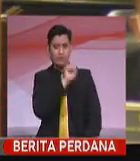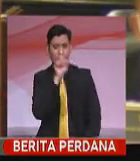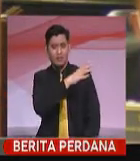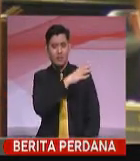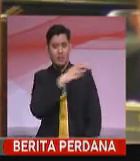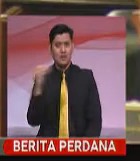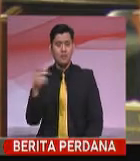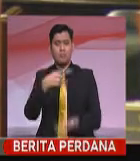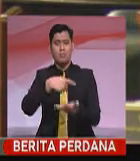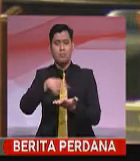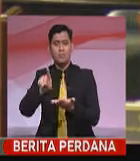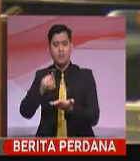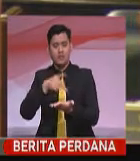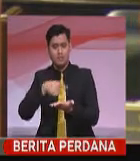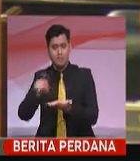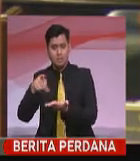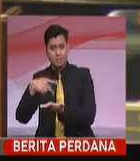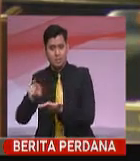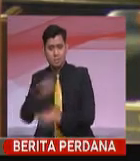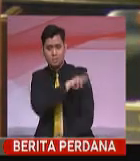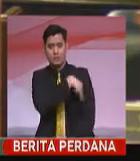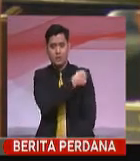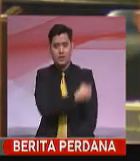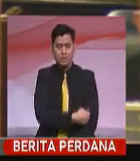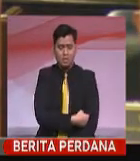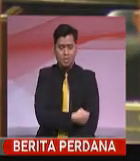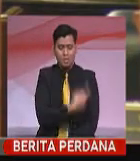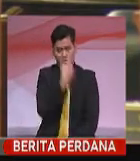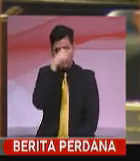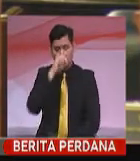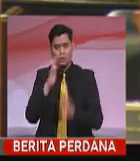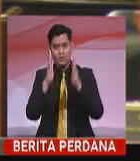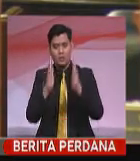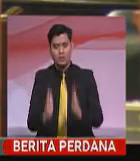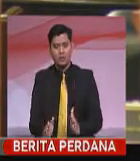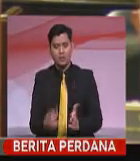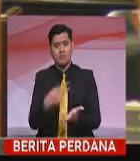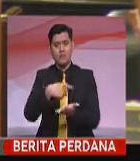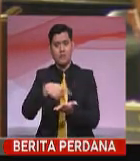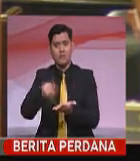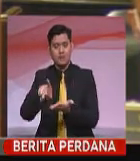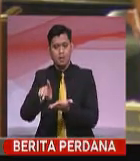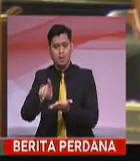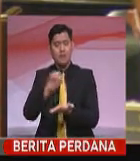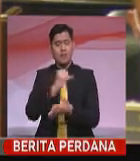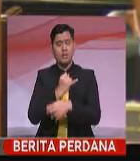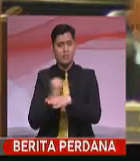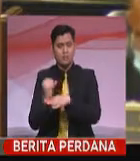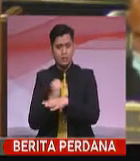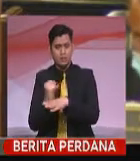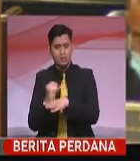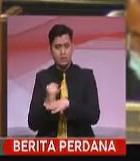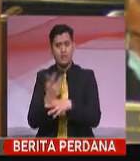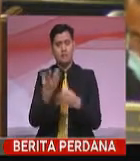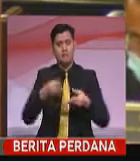hospital. Pemegang polisi dalam kategori PUI COVID-19 juga akan diberikan faedah kemasukan